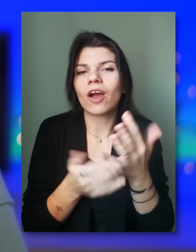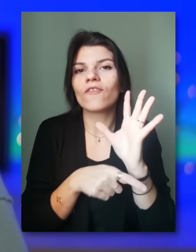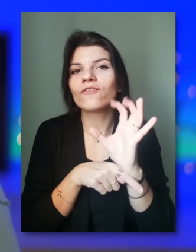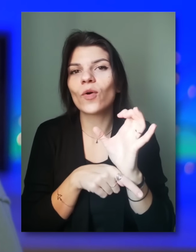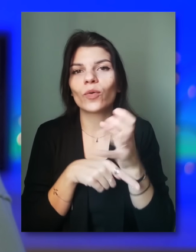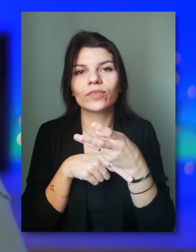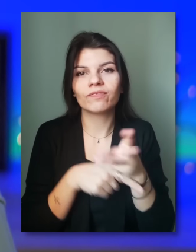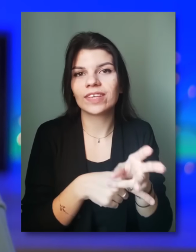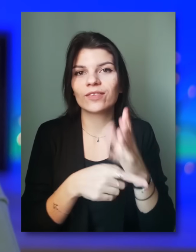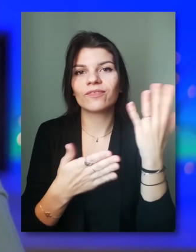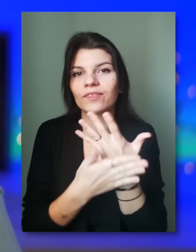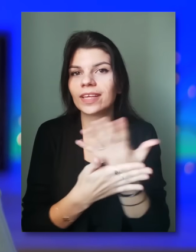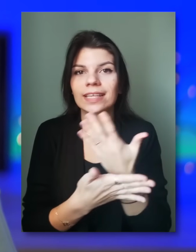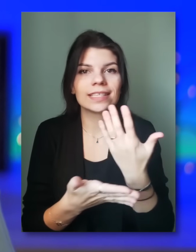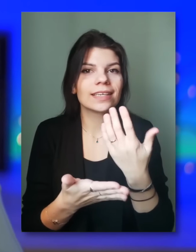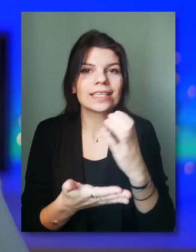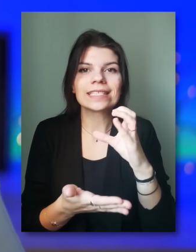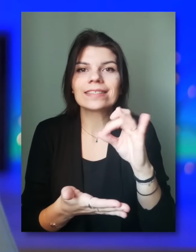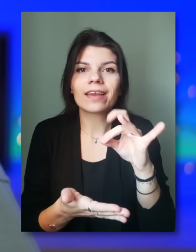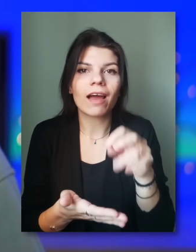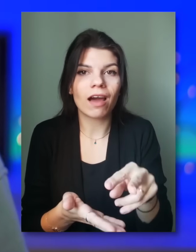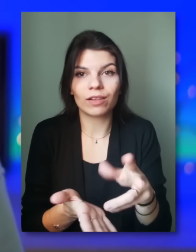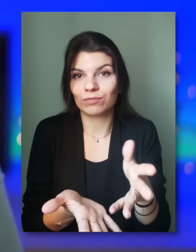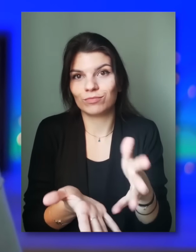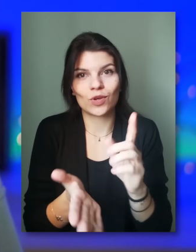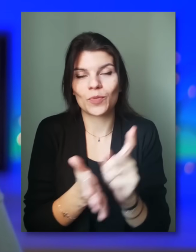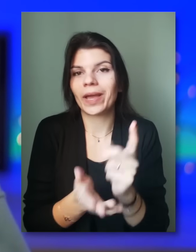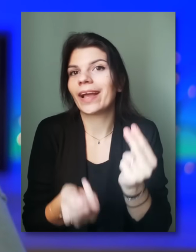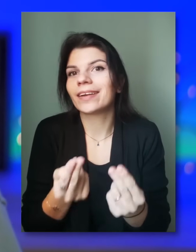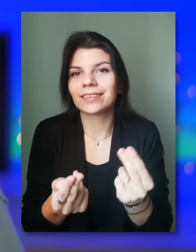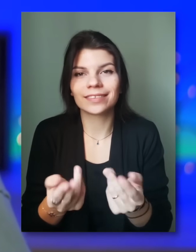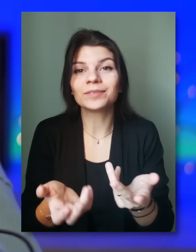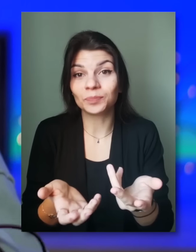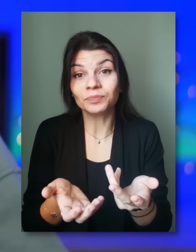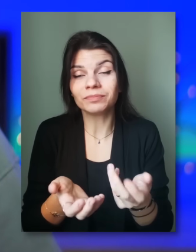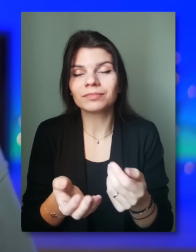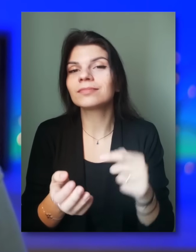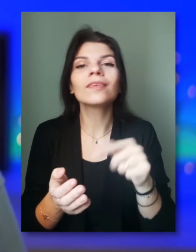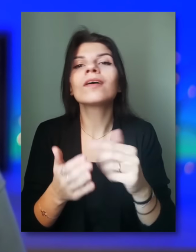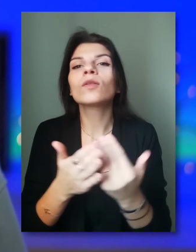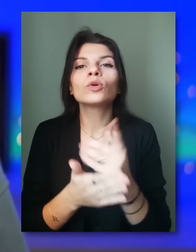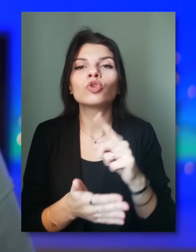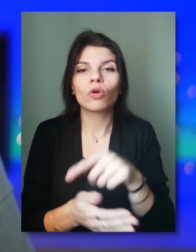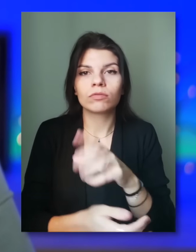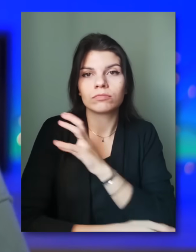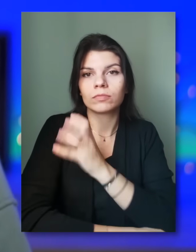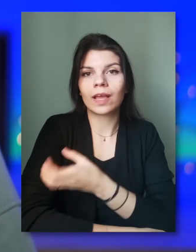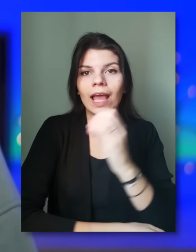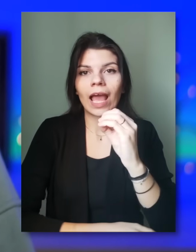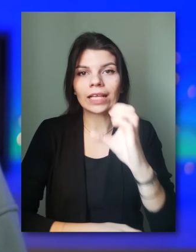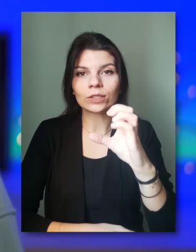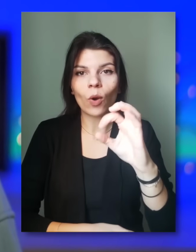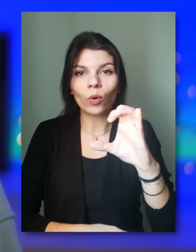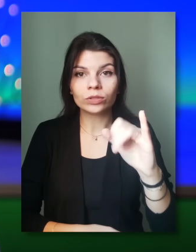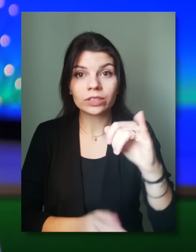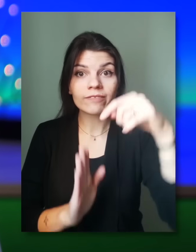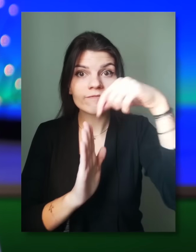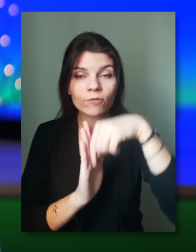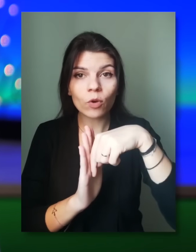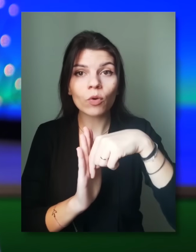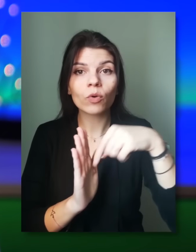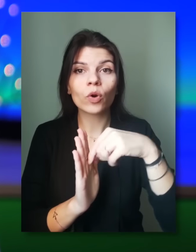безлічі фотографій,відео,фільмів,серіаліві, звичайнож,ігор.Томущоголовноюособливістю цьогоновогопристроюєйогопотужнийSoC.